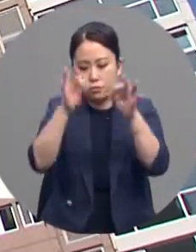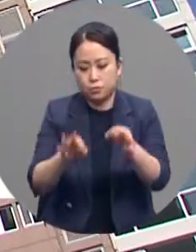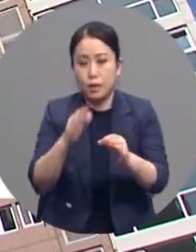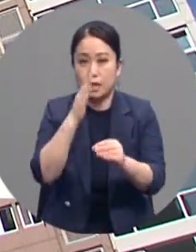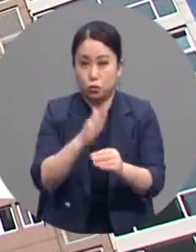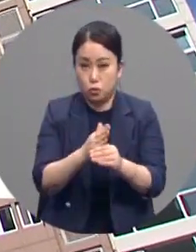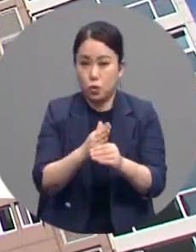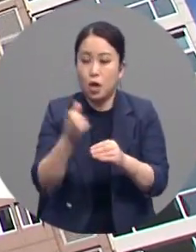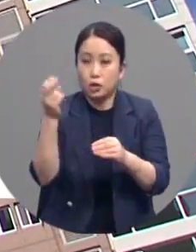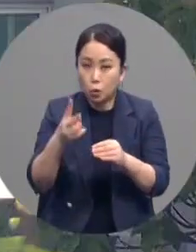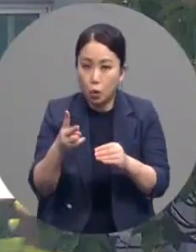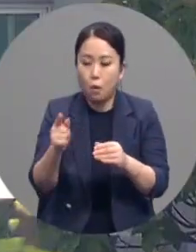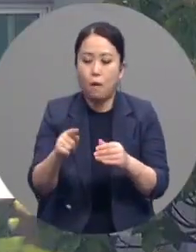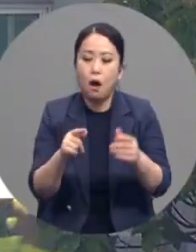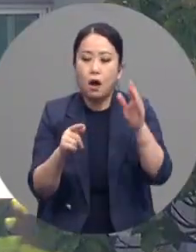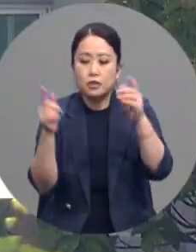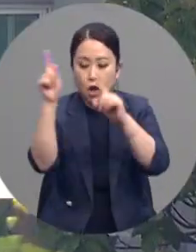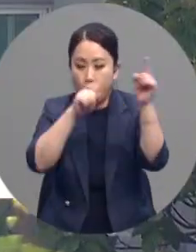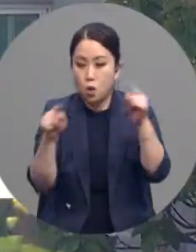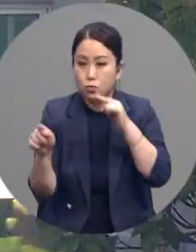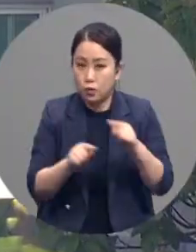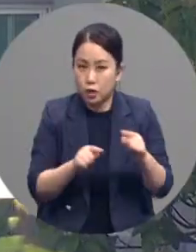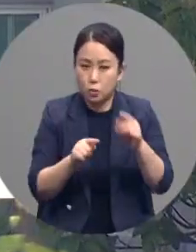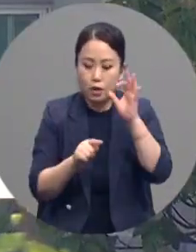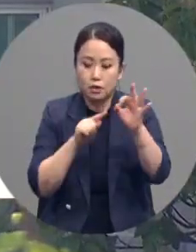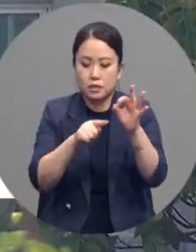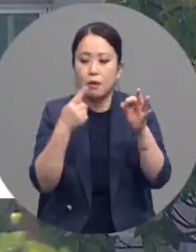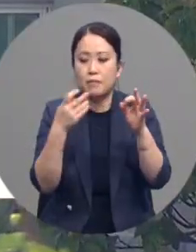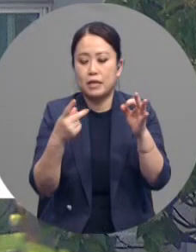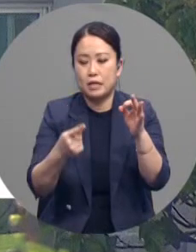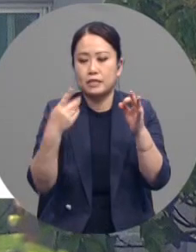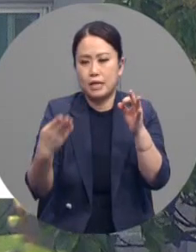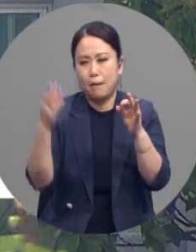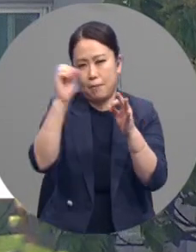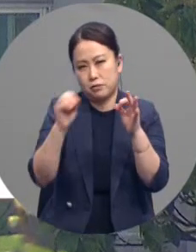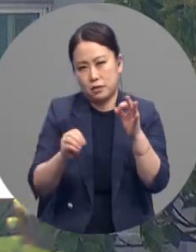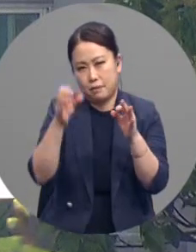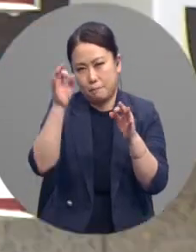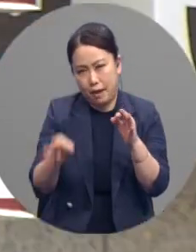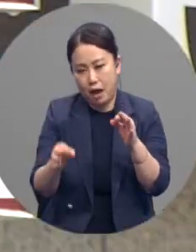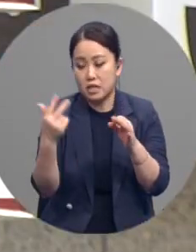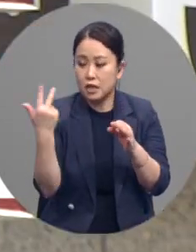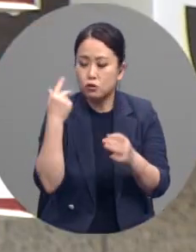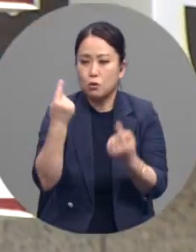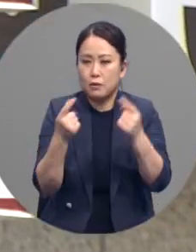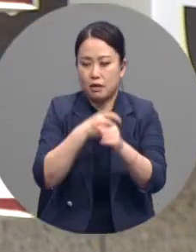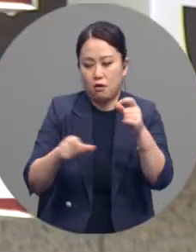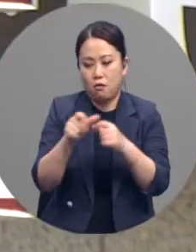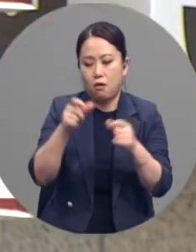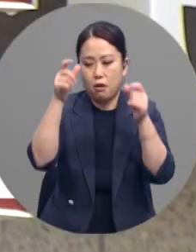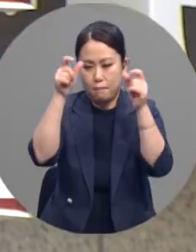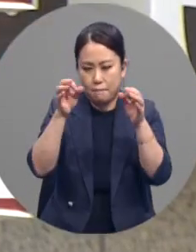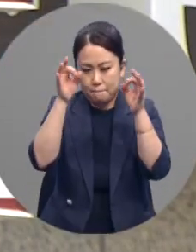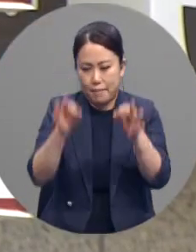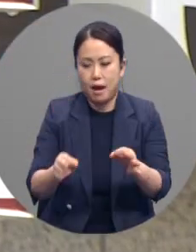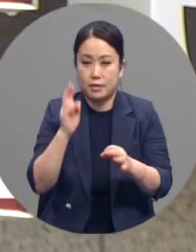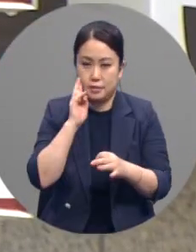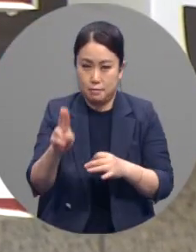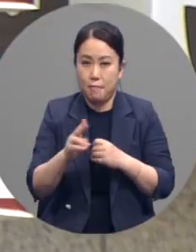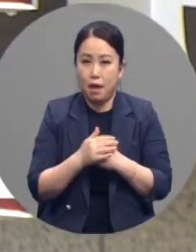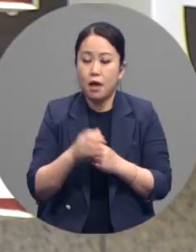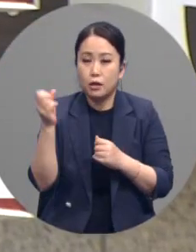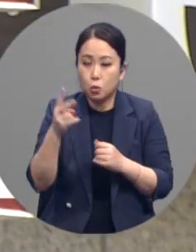0.14% 떨어져 지난주 0.09% 보다 하라 북의 확대됐습니다 한국은행 기준금리 추가